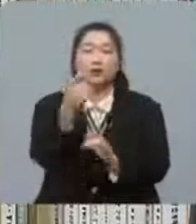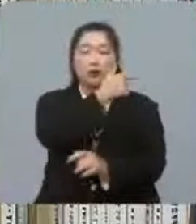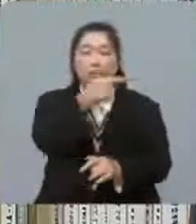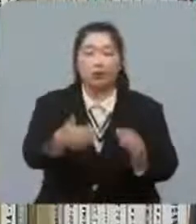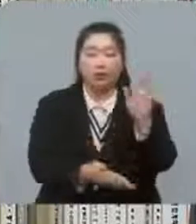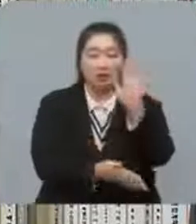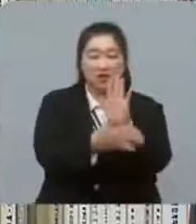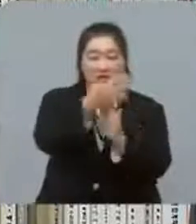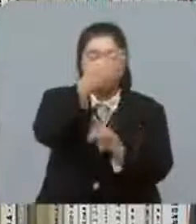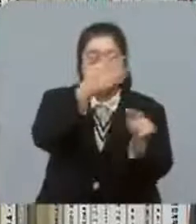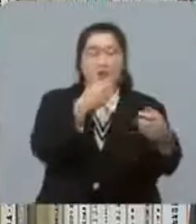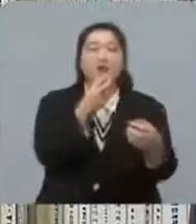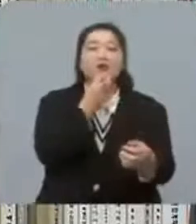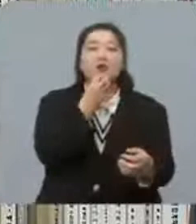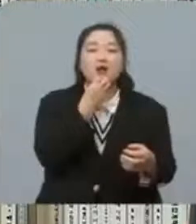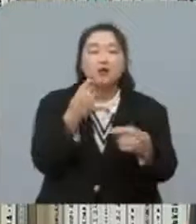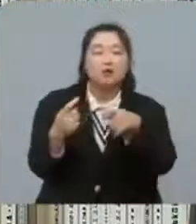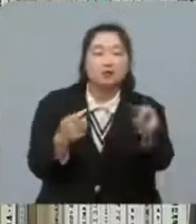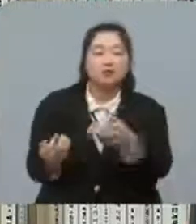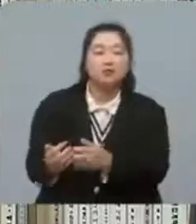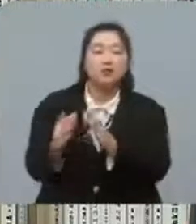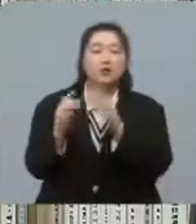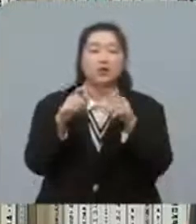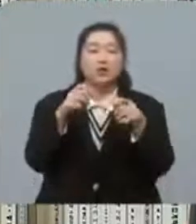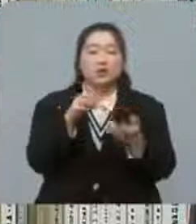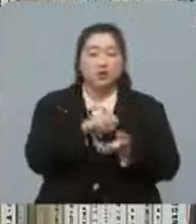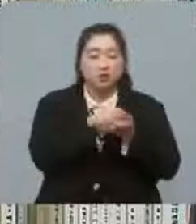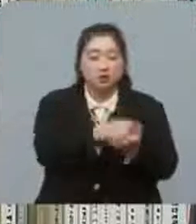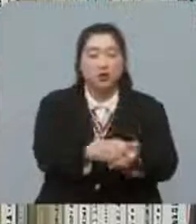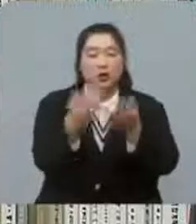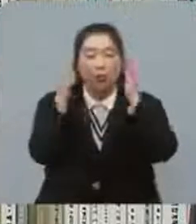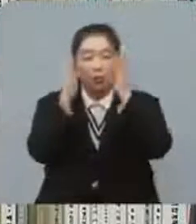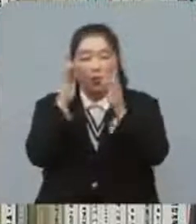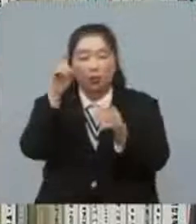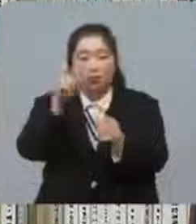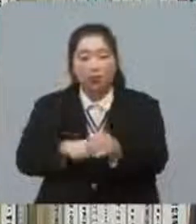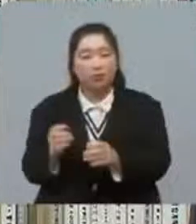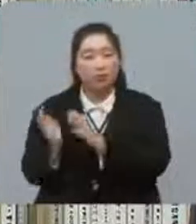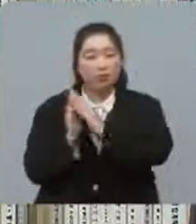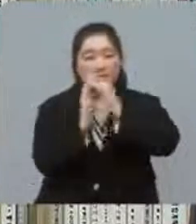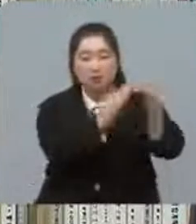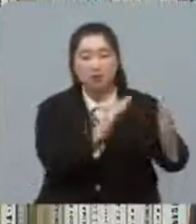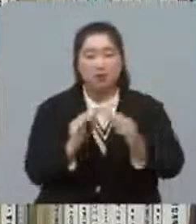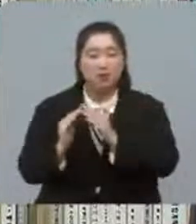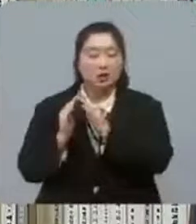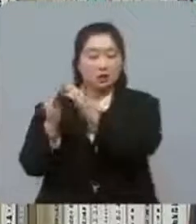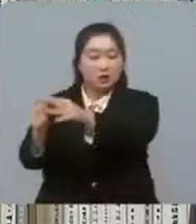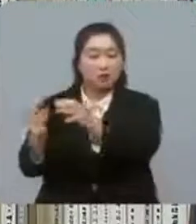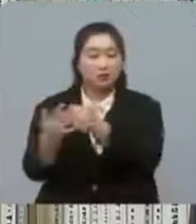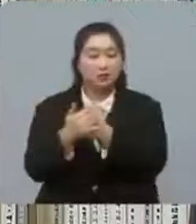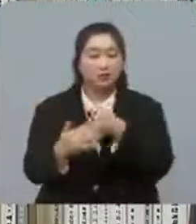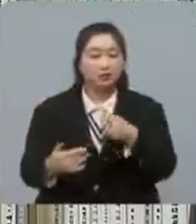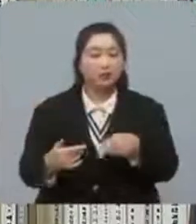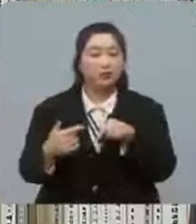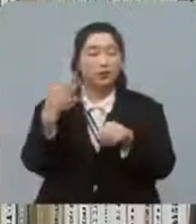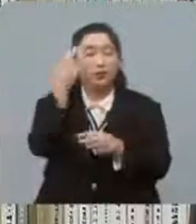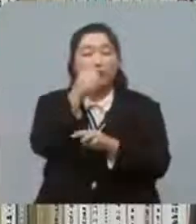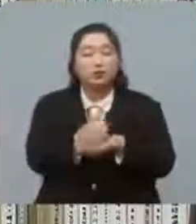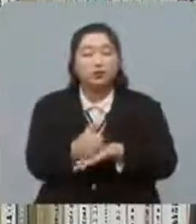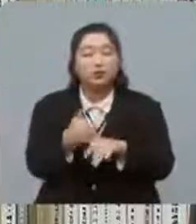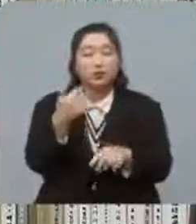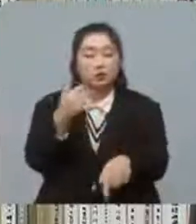지역으로 어 취업이라는 또 학업에 의해서 유출을 하다 보니까 결국은